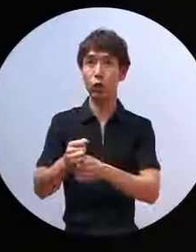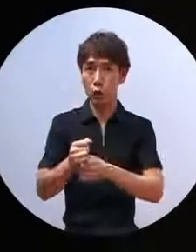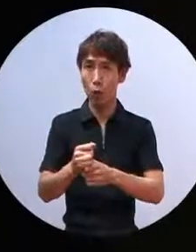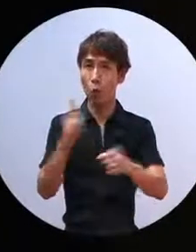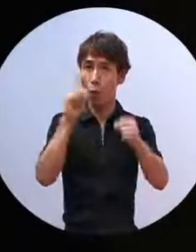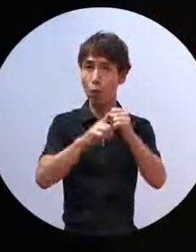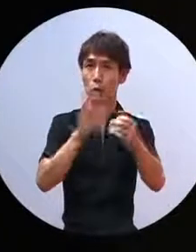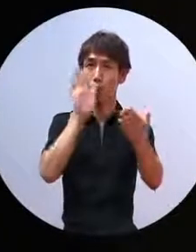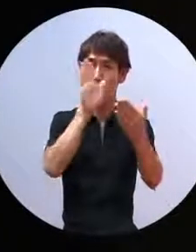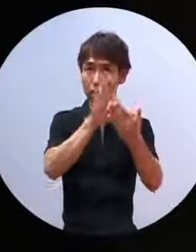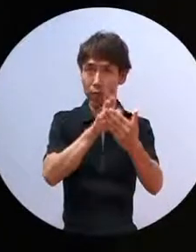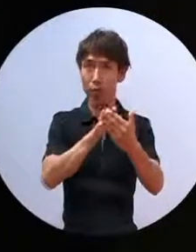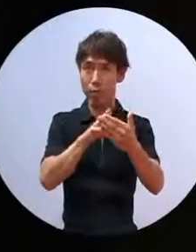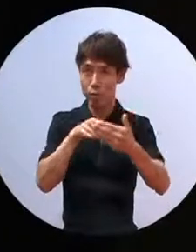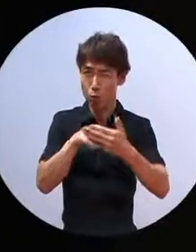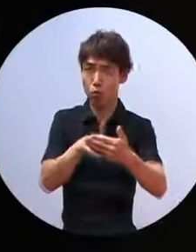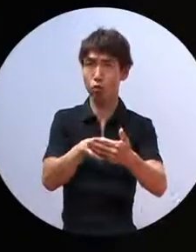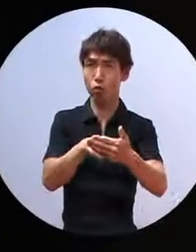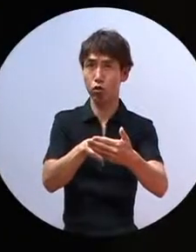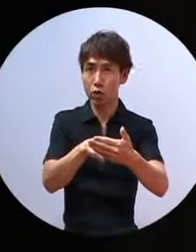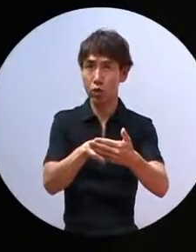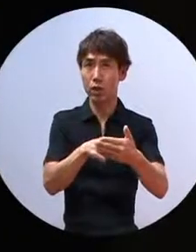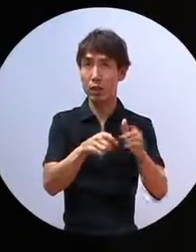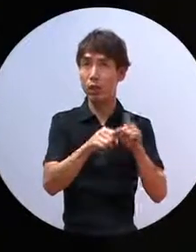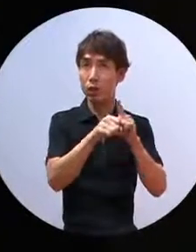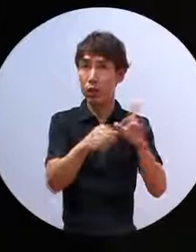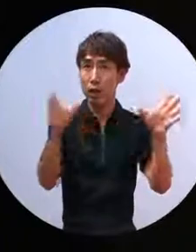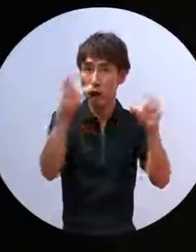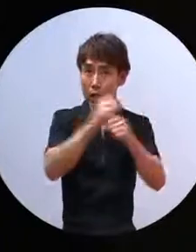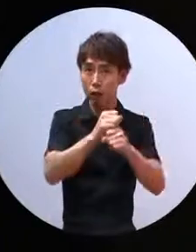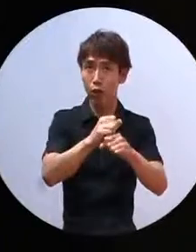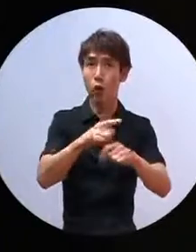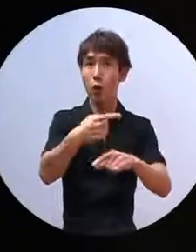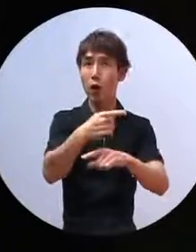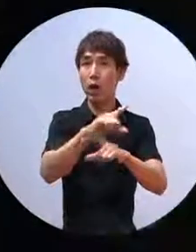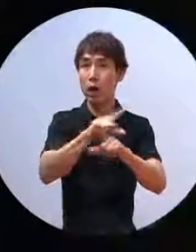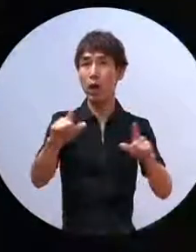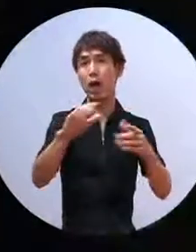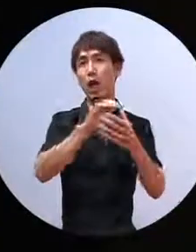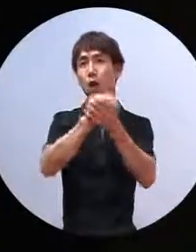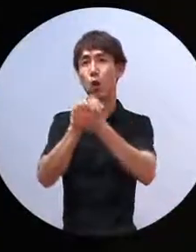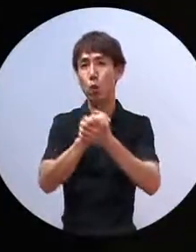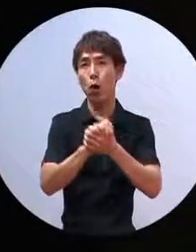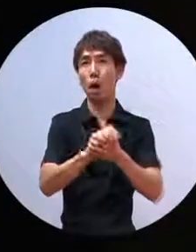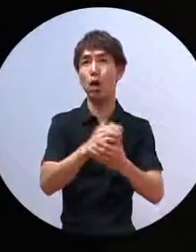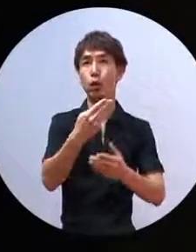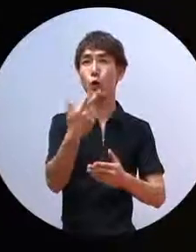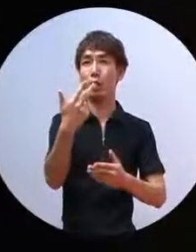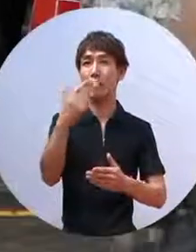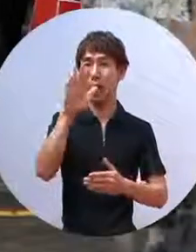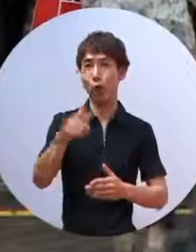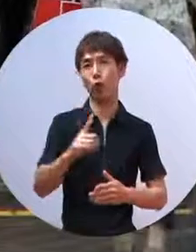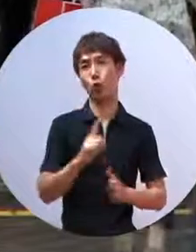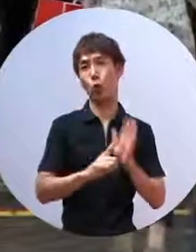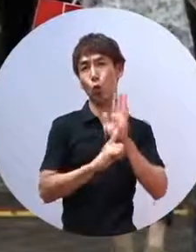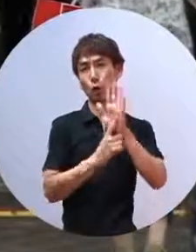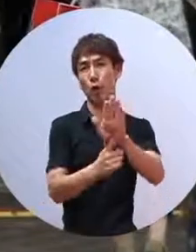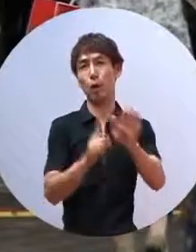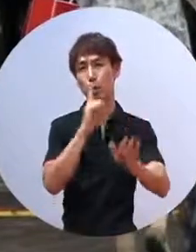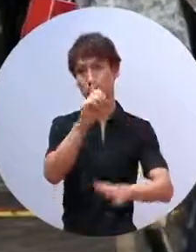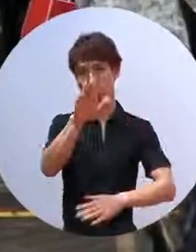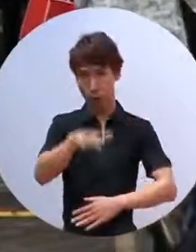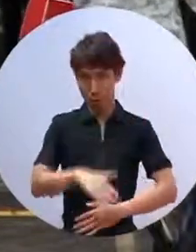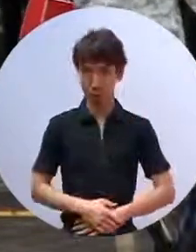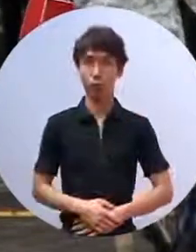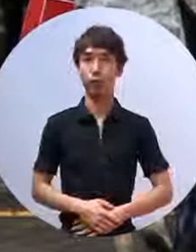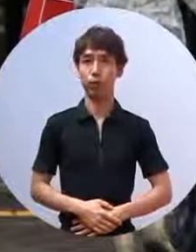続ける核兵器廃絶の平和都市であることを宣言する。 非